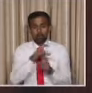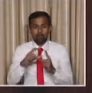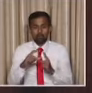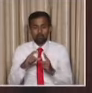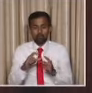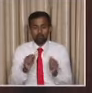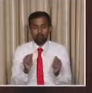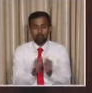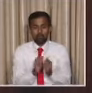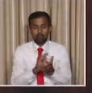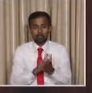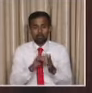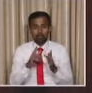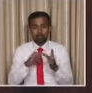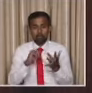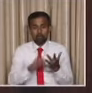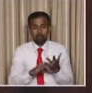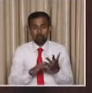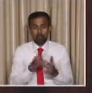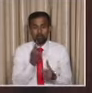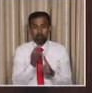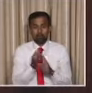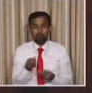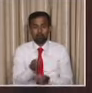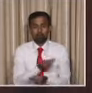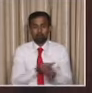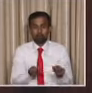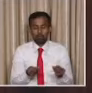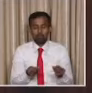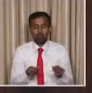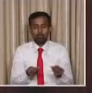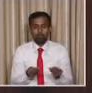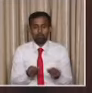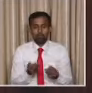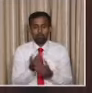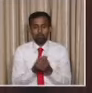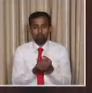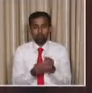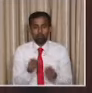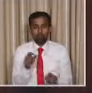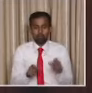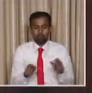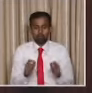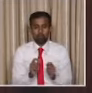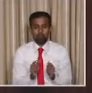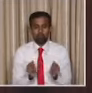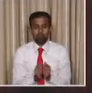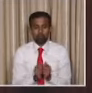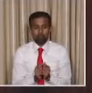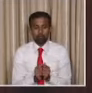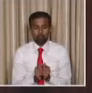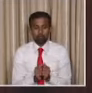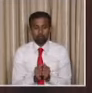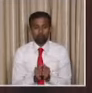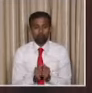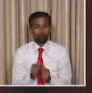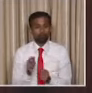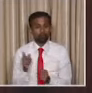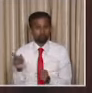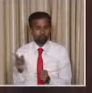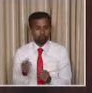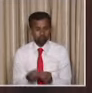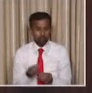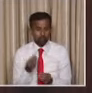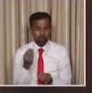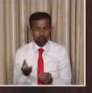නියලි හාරිස්පත්ව ප්‍රමුඛ මහනෝදිස්ත්‍රික්කයේ ඒ අහිංසක කලාකරුවන් වෙනුවෙන් ඒ වැඩසටහනක් ඒ අය වෙනුවෙන් ඉදිරිපත්